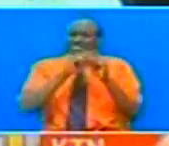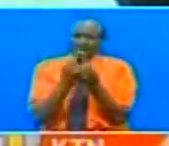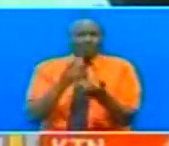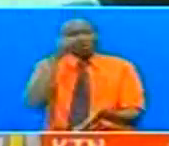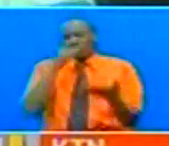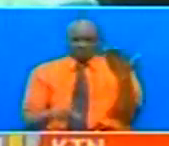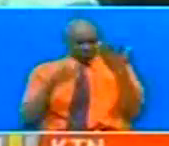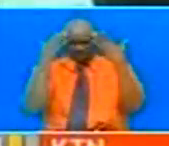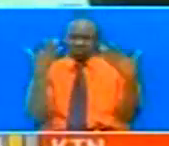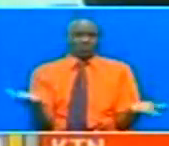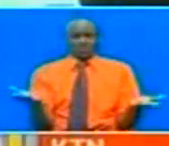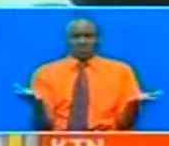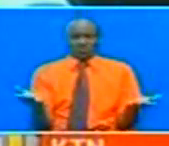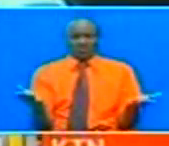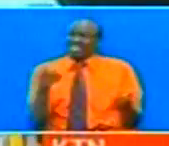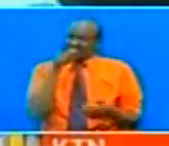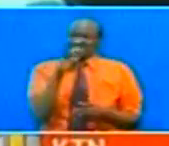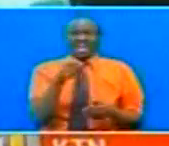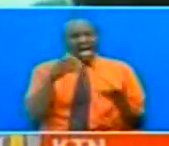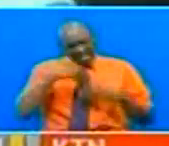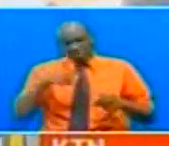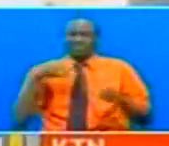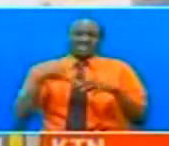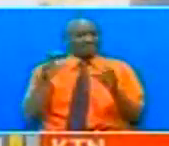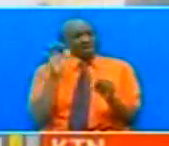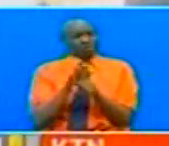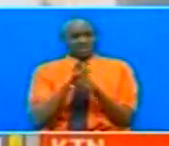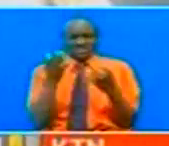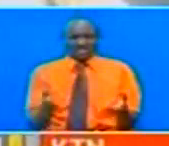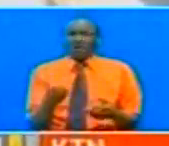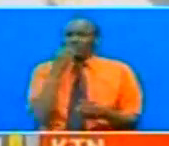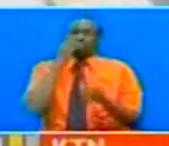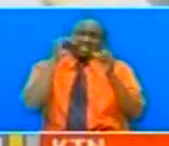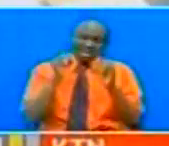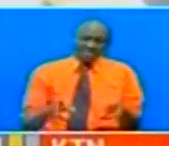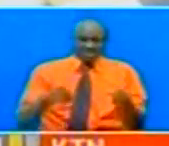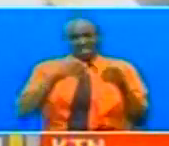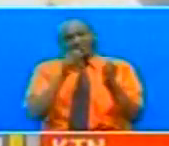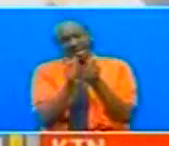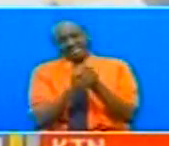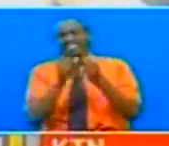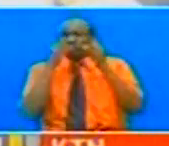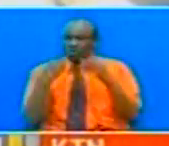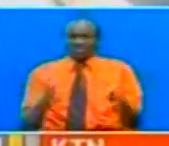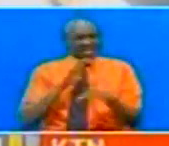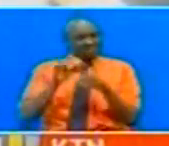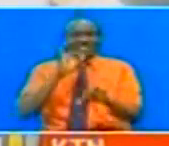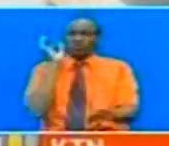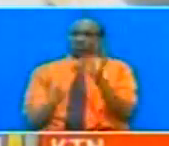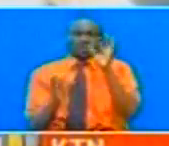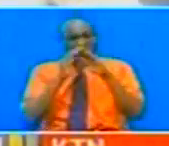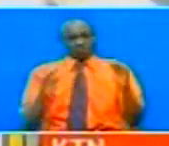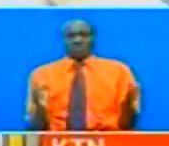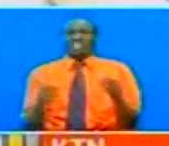ama imekuwa serikali ya nini, kwa sababu sisi tunaumia. Tuna chakula, masufuria, mahindi, kila kitu imechomelewa kwa manyumba,